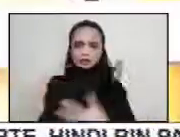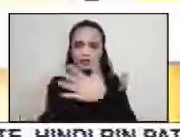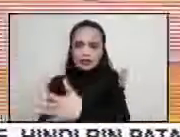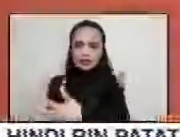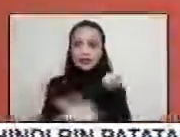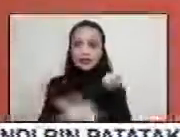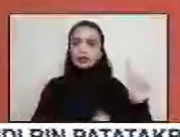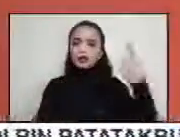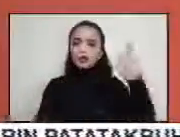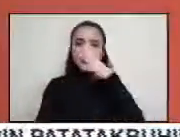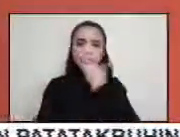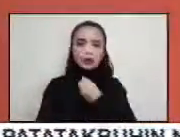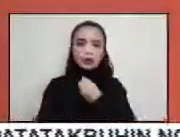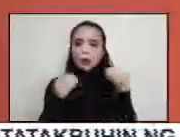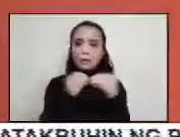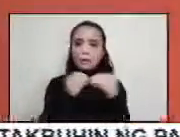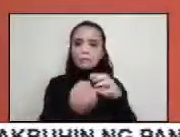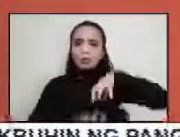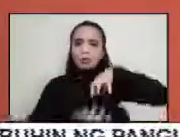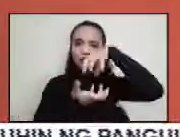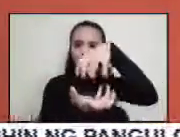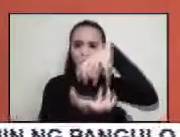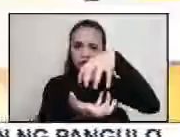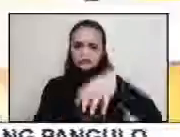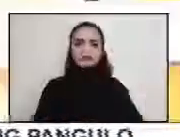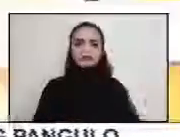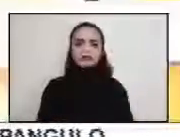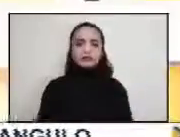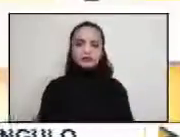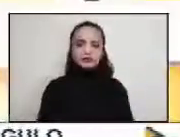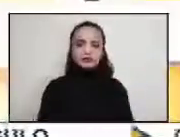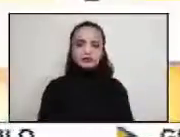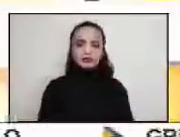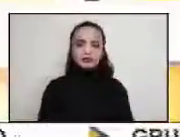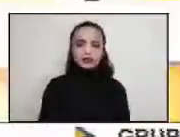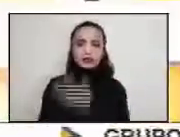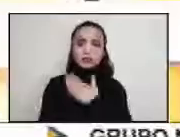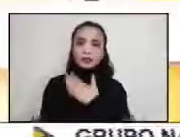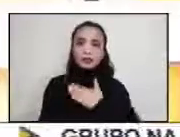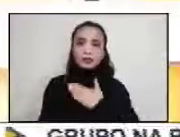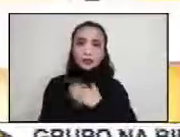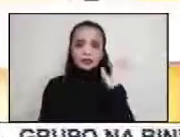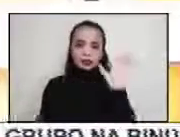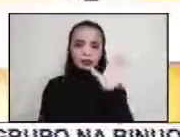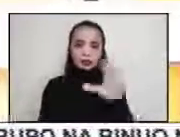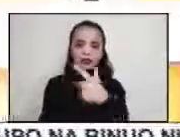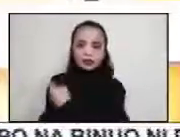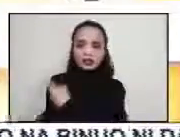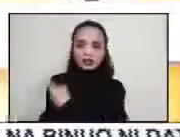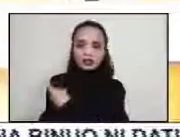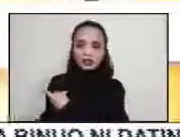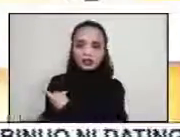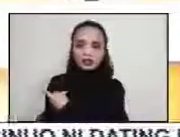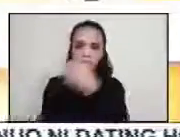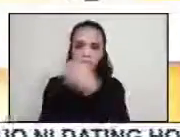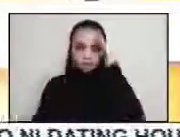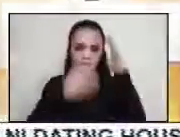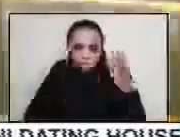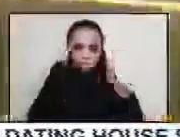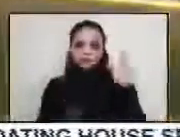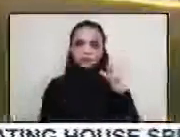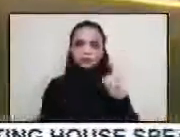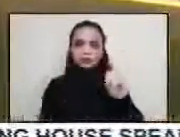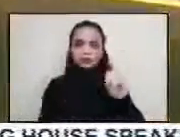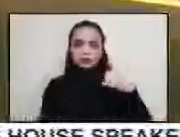ang ibibigay sa'yo. Kung halimbawa Pfizer, antay ka ng 3 weeks yata. Yes. Oh, tapos Pfizer another dose dapat. Na naman. Right. Kaya laging dalawang dose